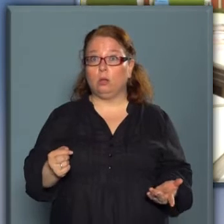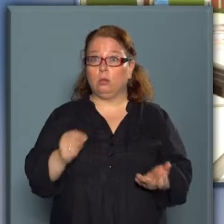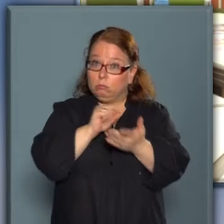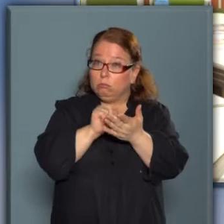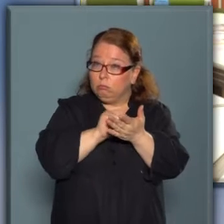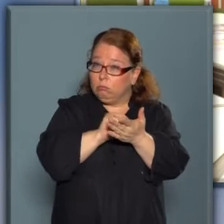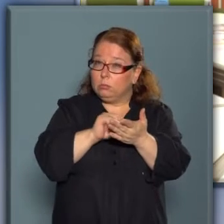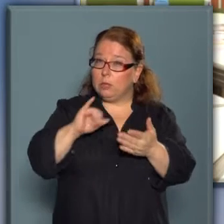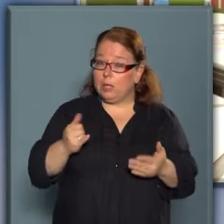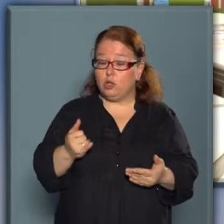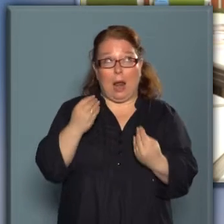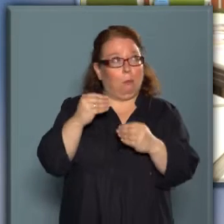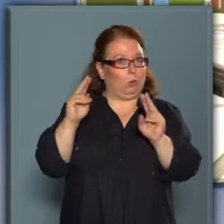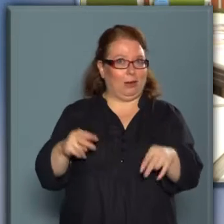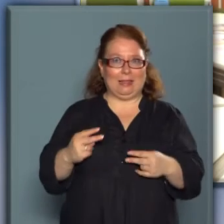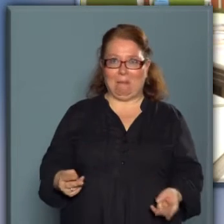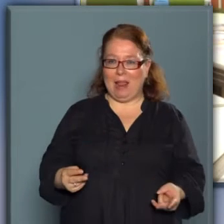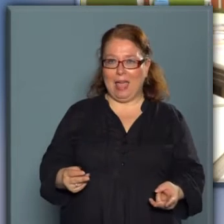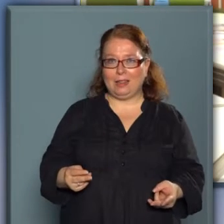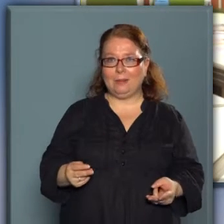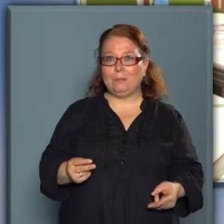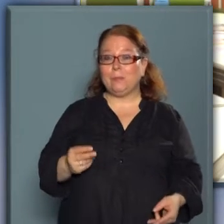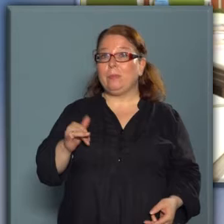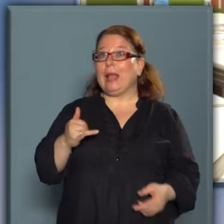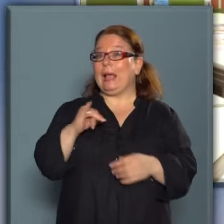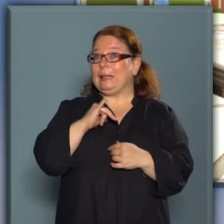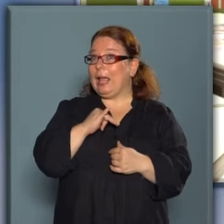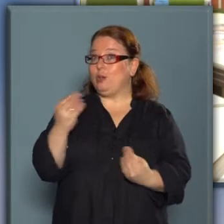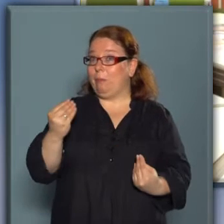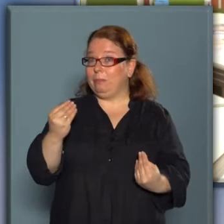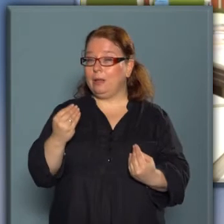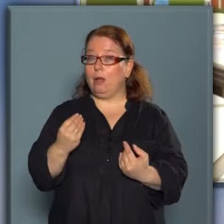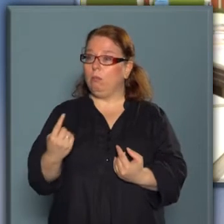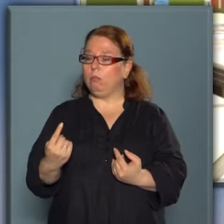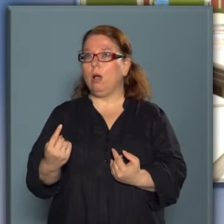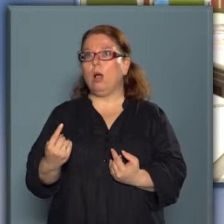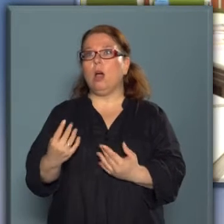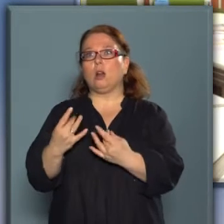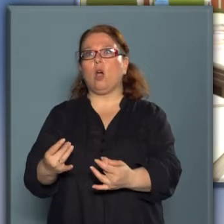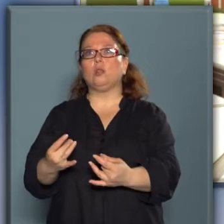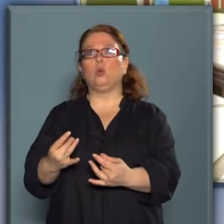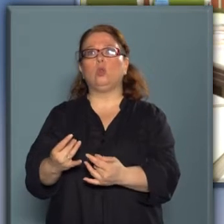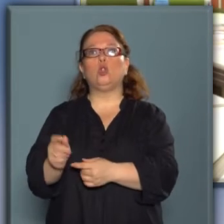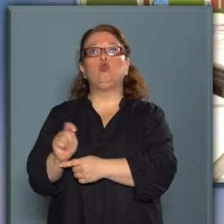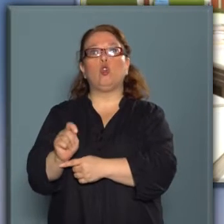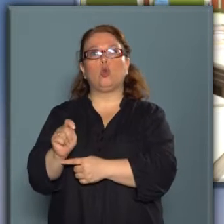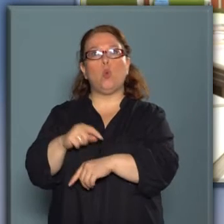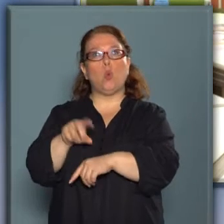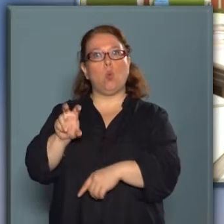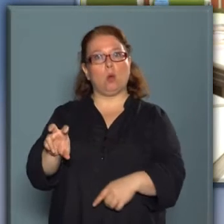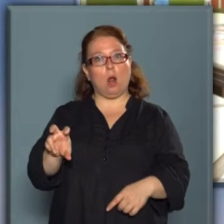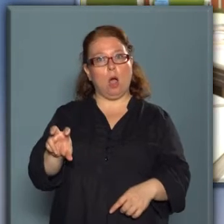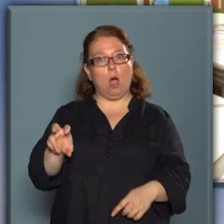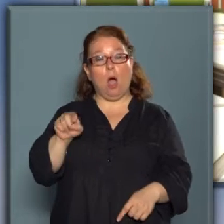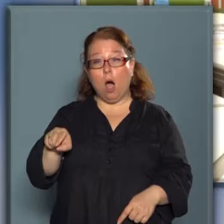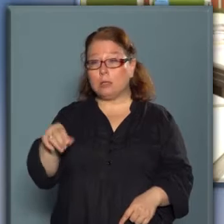volt, azt elmondani nem lehet, és a legérdekesebb, hogy valahogy ragaszkodtak egy vekkerhez, egy csörgőórához,